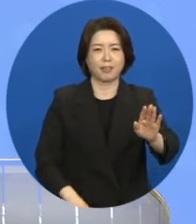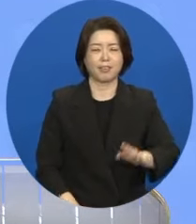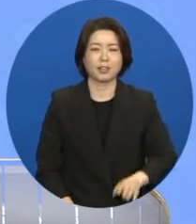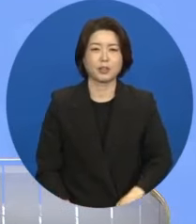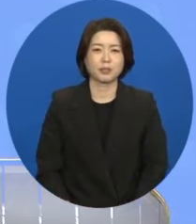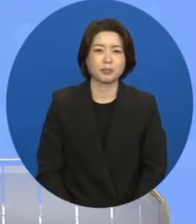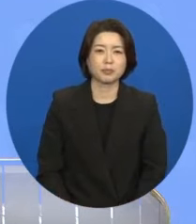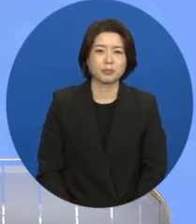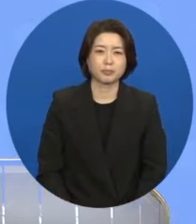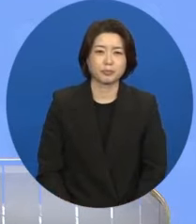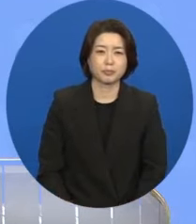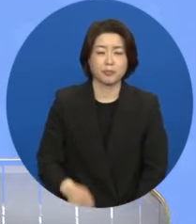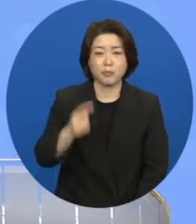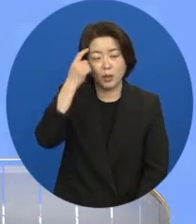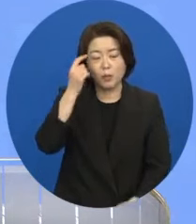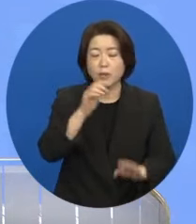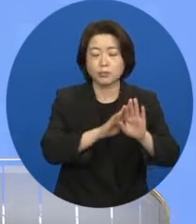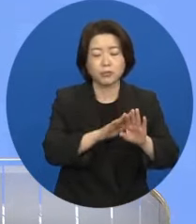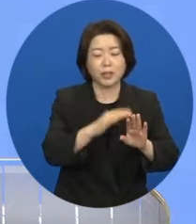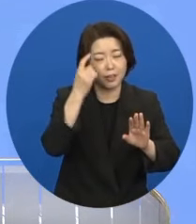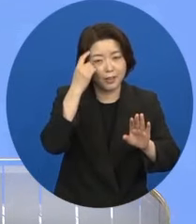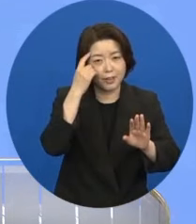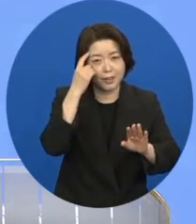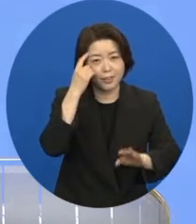붙여놨어요 왜 붙여놨는지